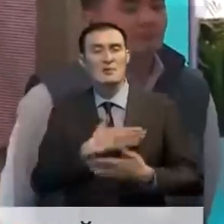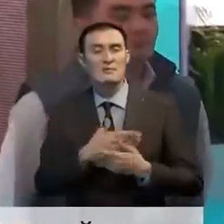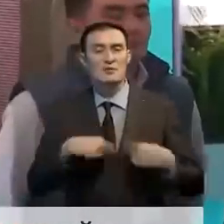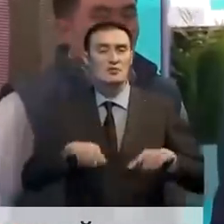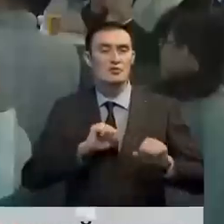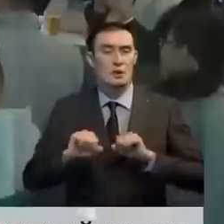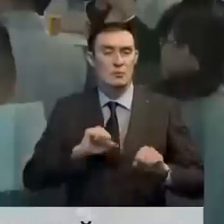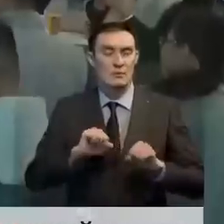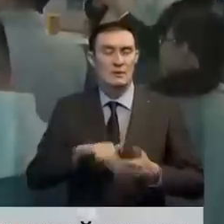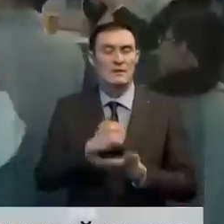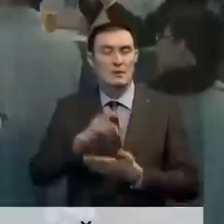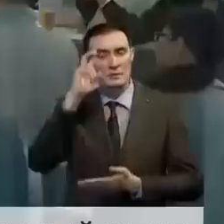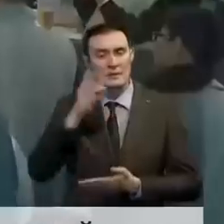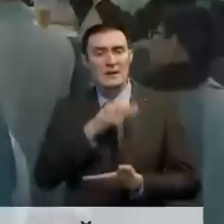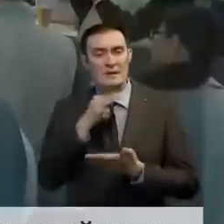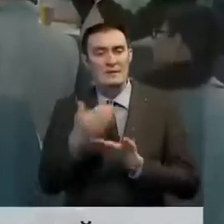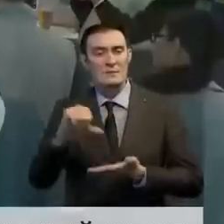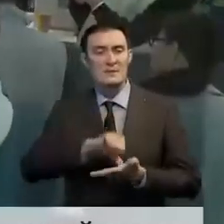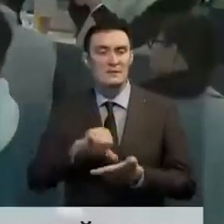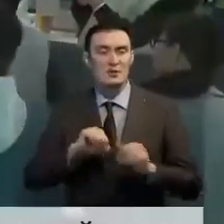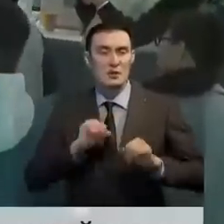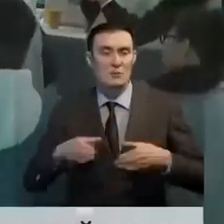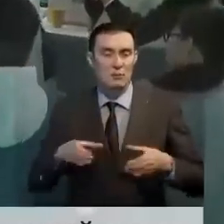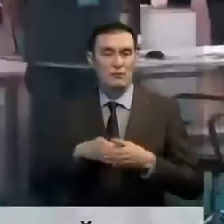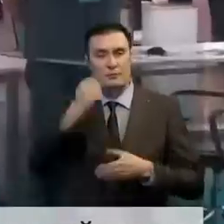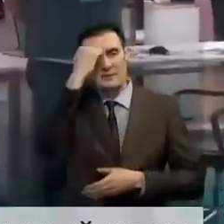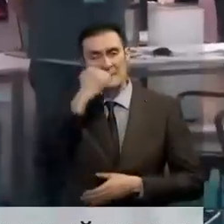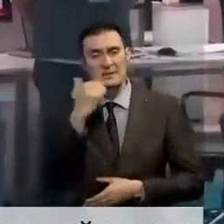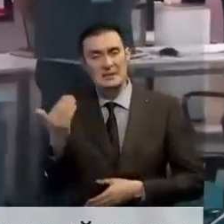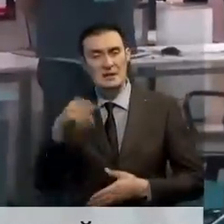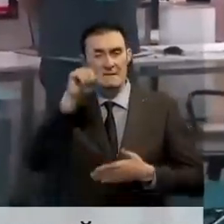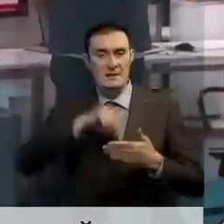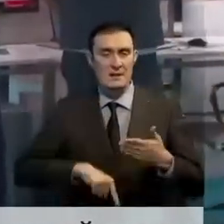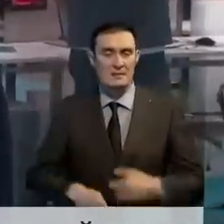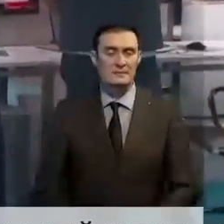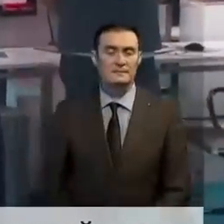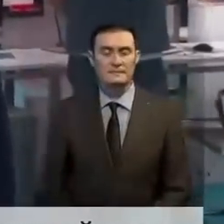штабов. Глава государства выразила представителям всех штабов признательность за доверие.